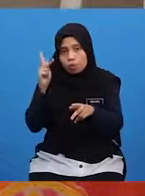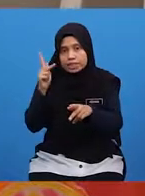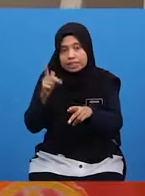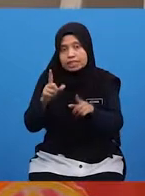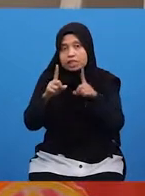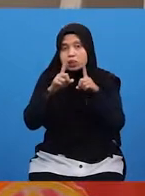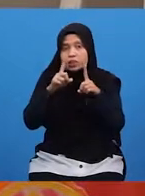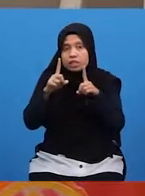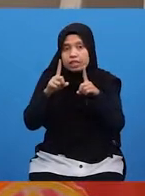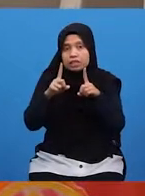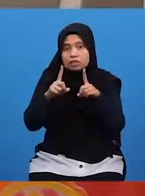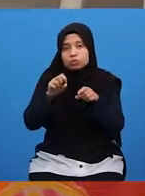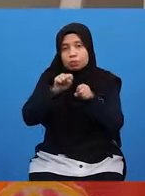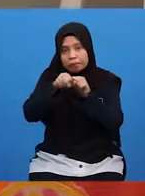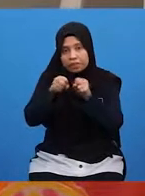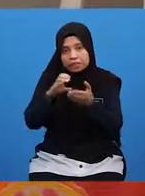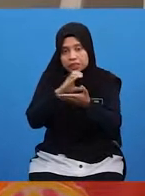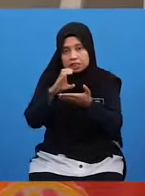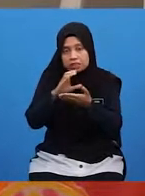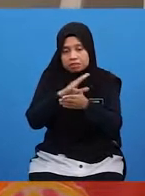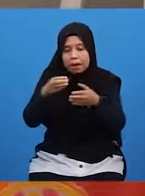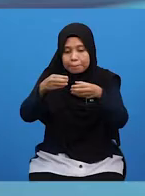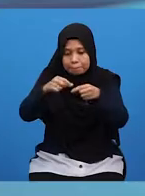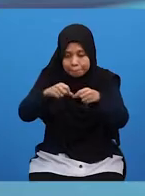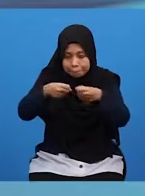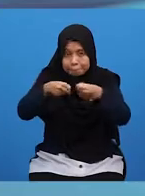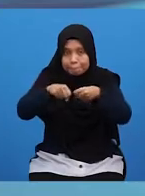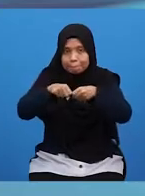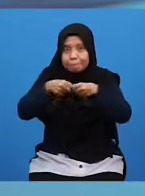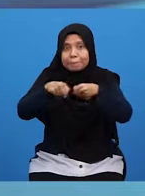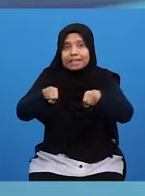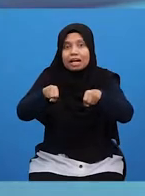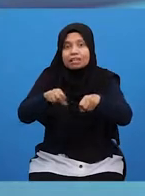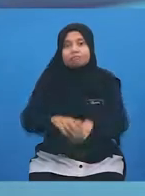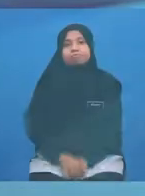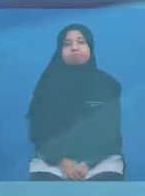lilin agar cantingan lilin tidak mudah patah.